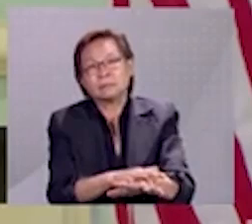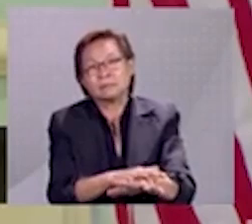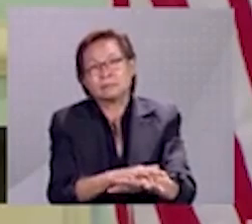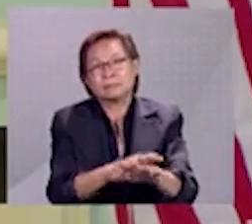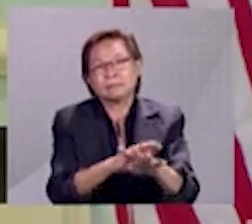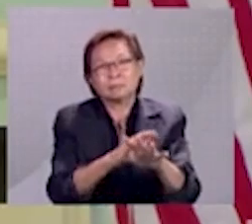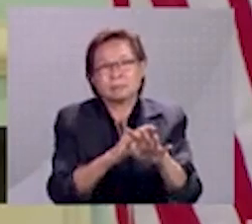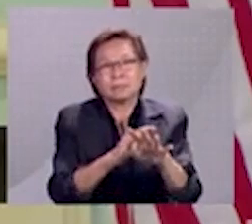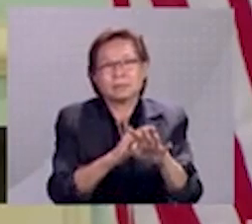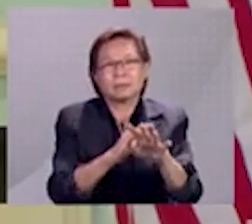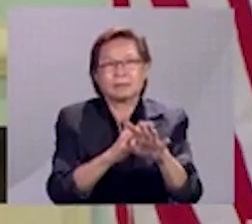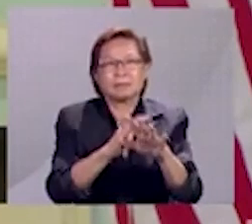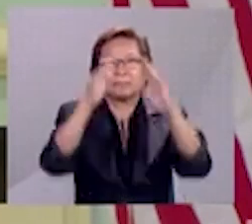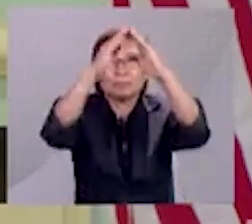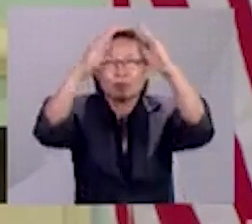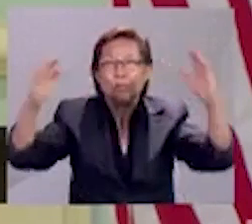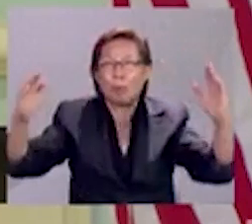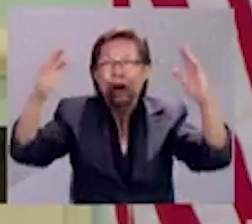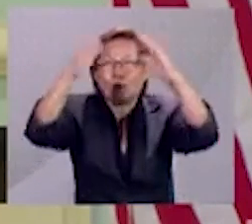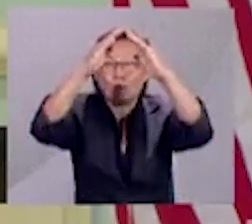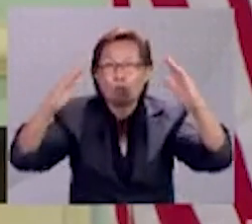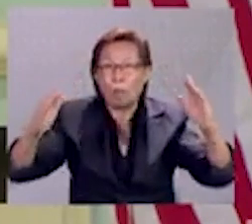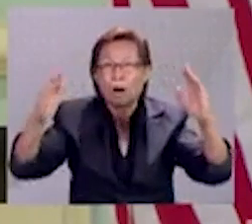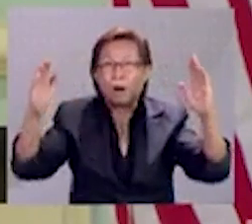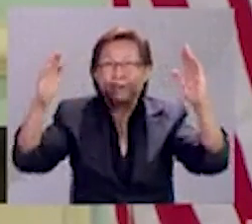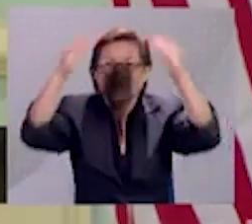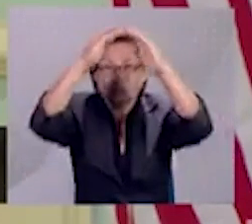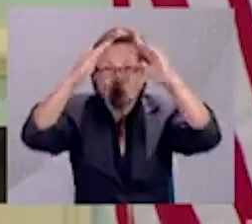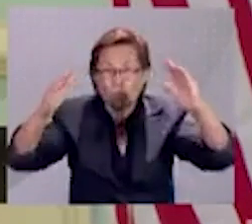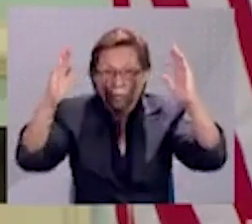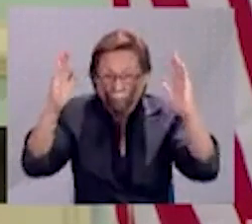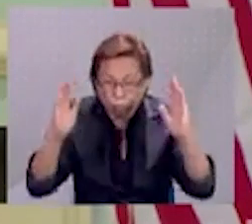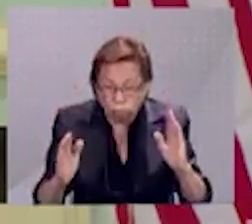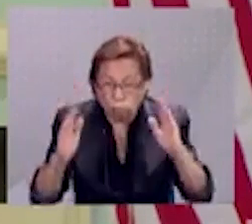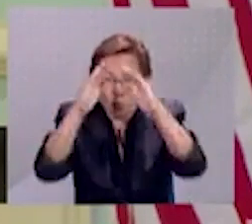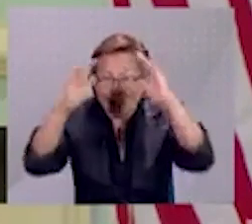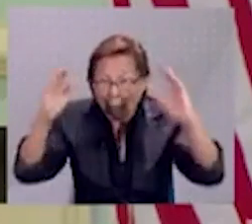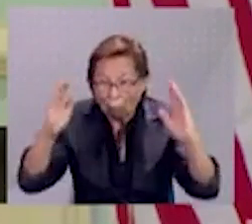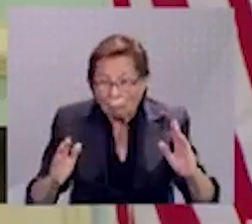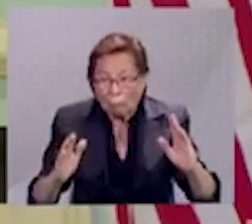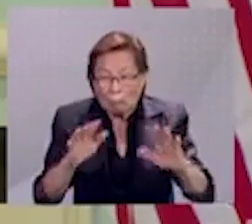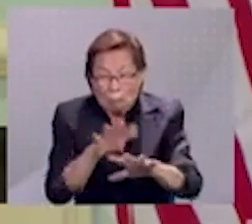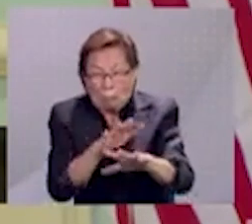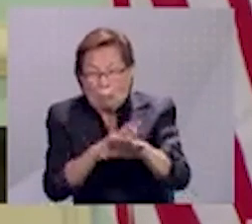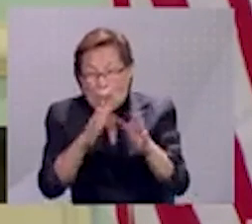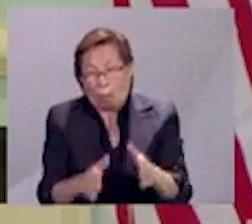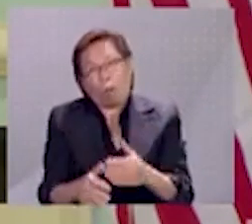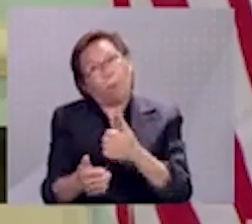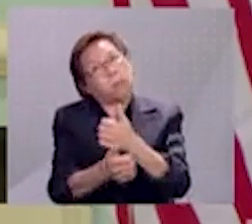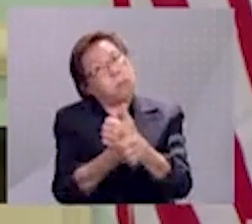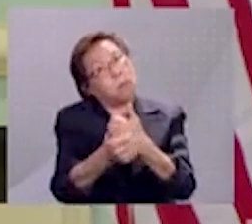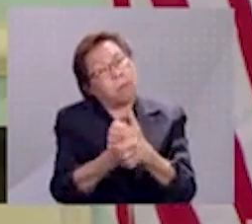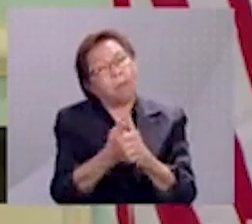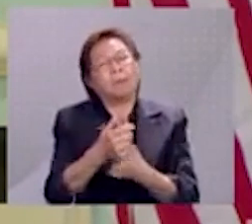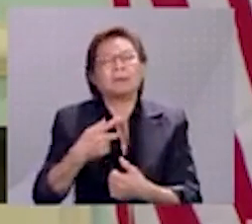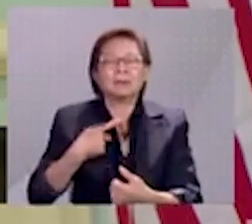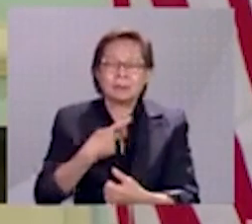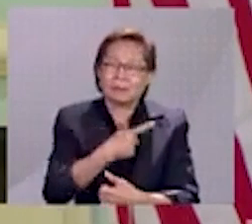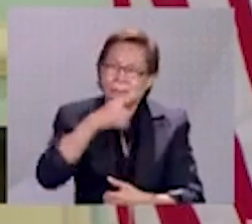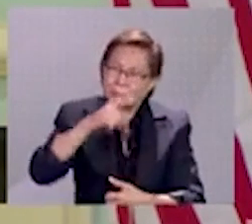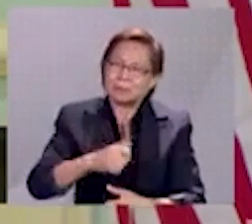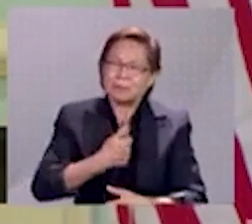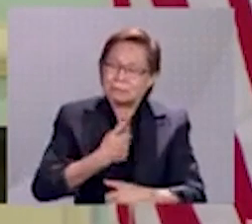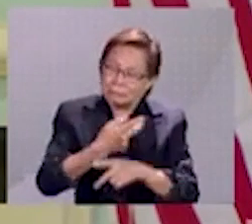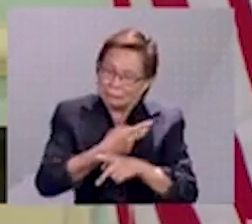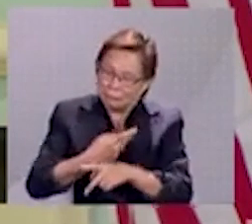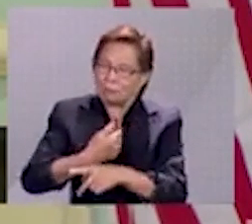rumah dengan suasana keadaan tertutup dan sebagainya, ianya lebih membahayakan. Seperti saya kata tadi, kita sendiri yang